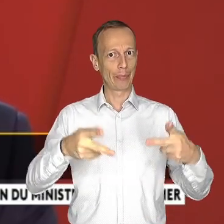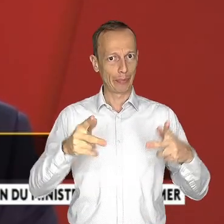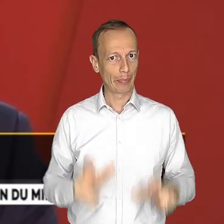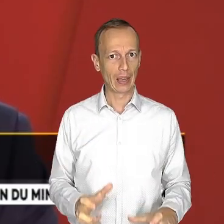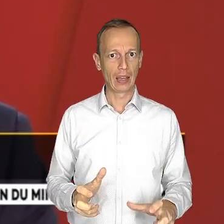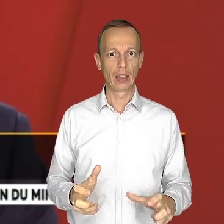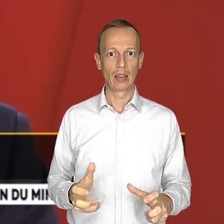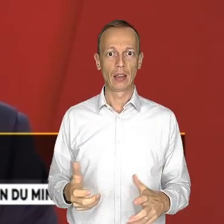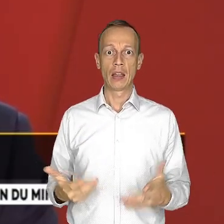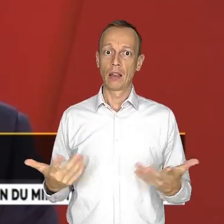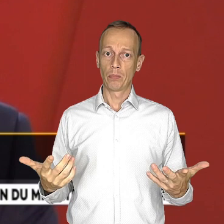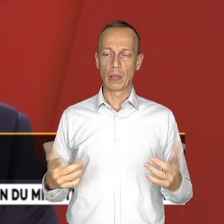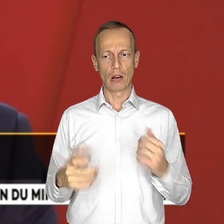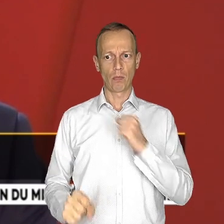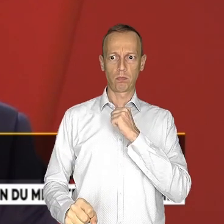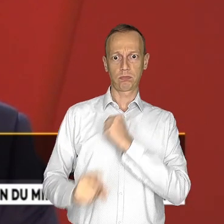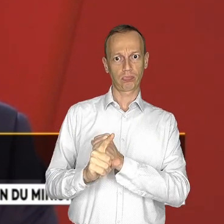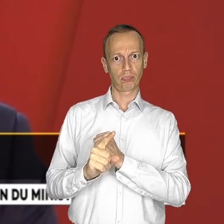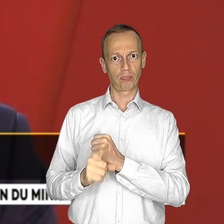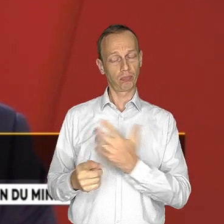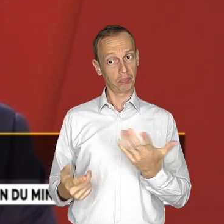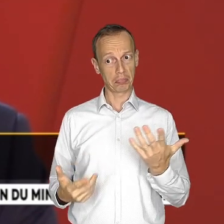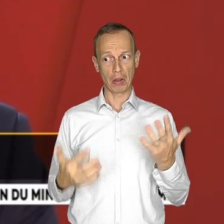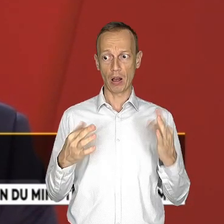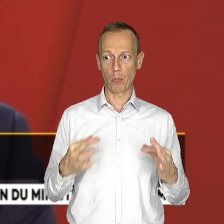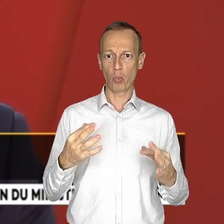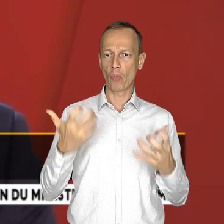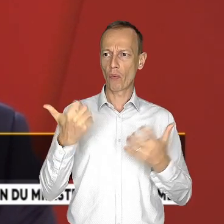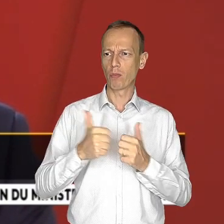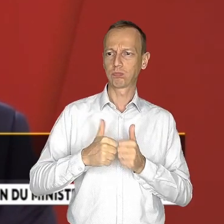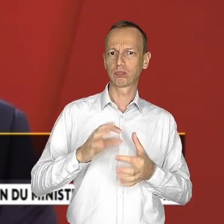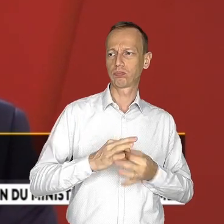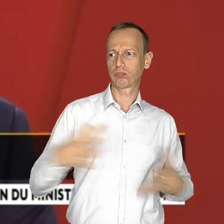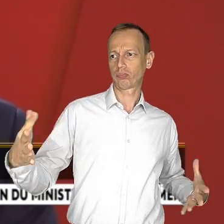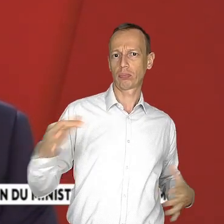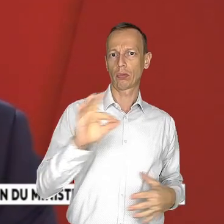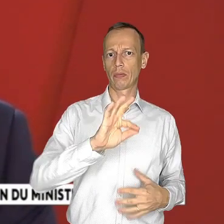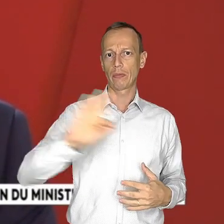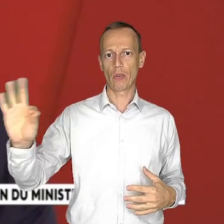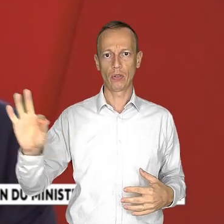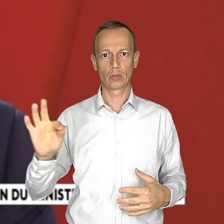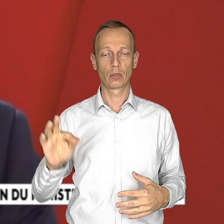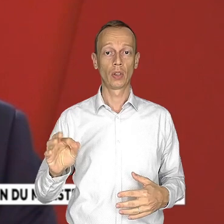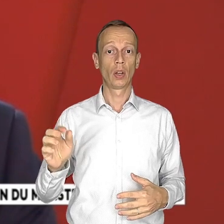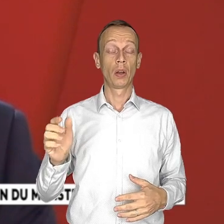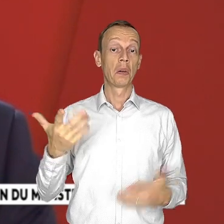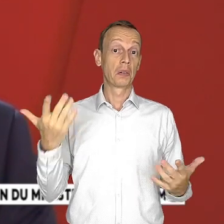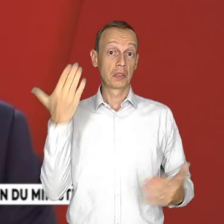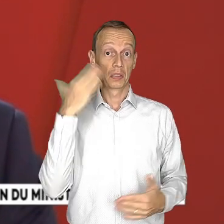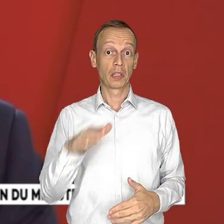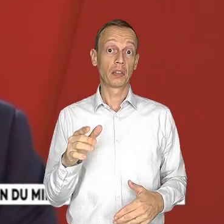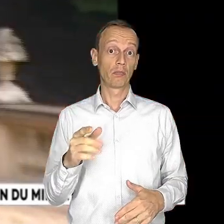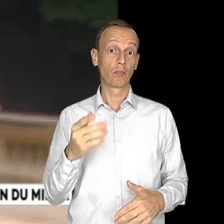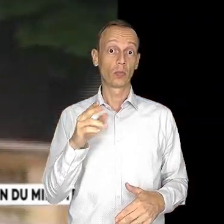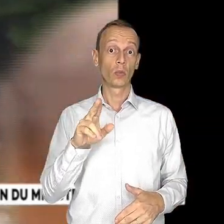grave, c'est un processus original, singulier, peu banal, de décolonisation à la française, reconnu par les Nations